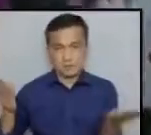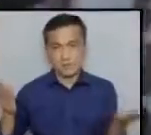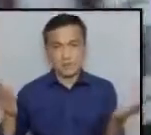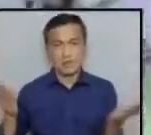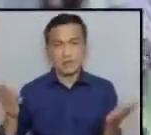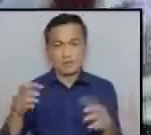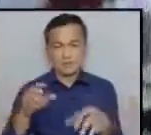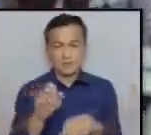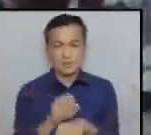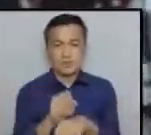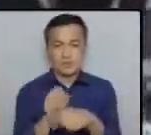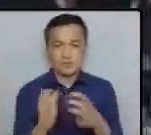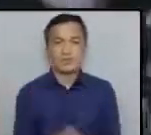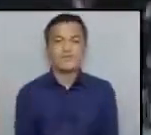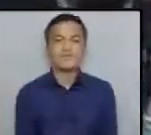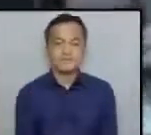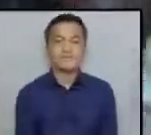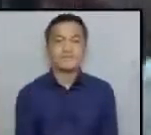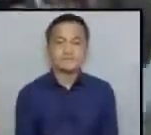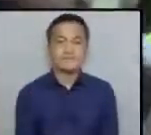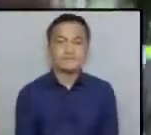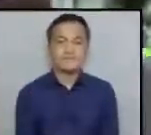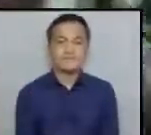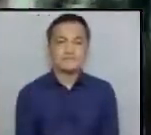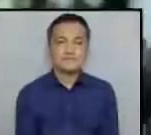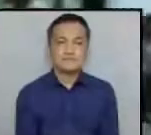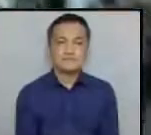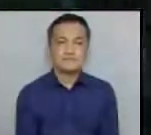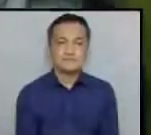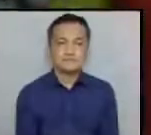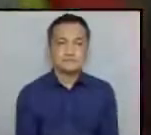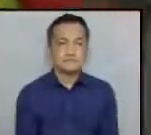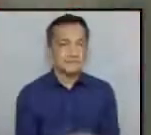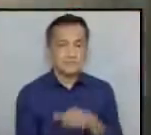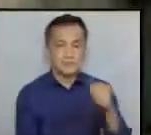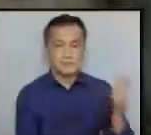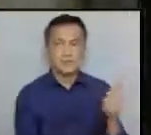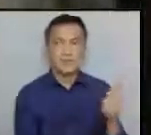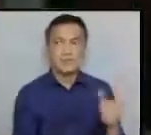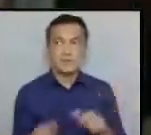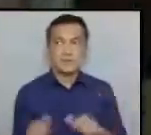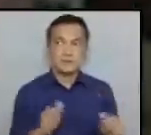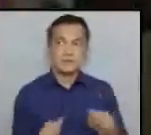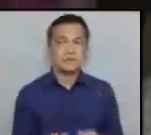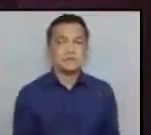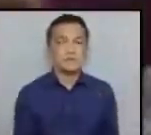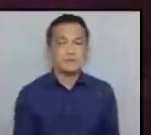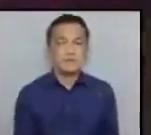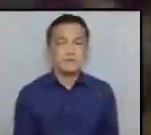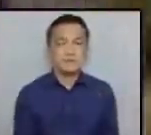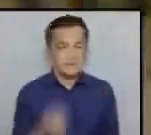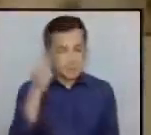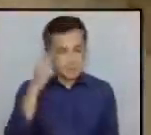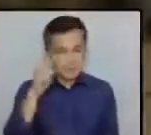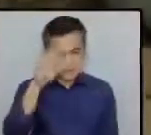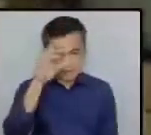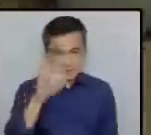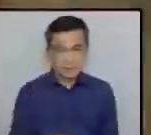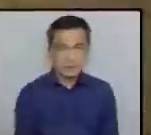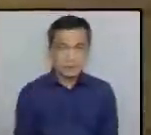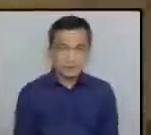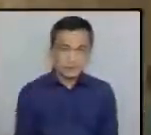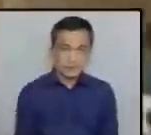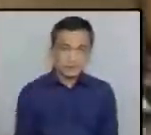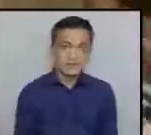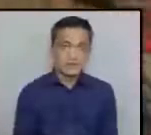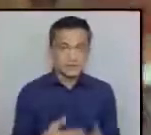empleyado. Okay, so pero meron ba sa isang activity rito eh, yung para sa mga kalalakihan din at maging sa mga kababaihan.